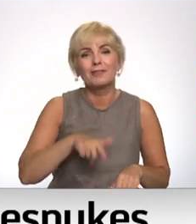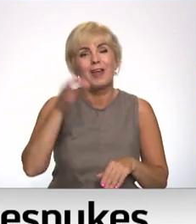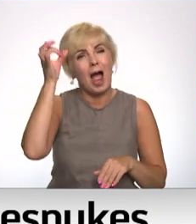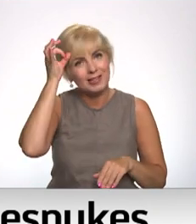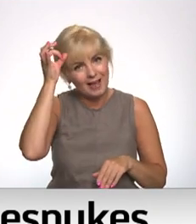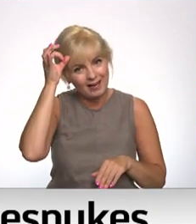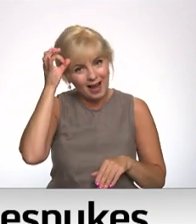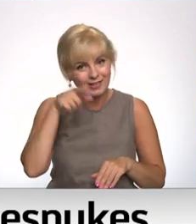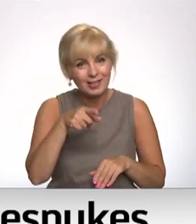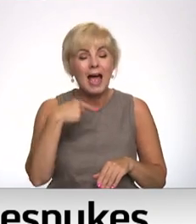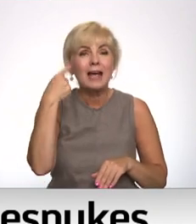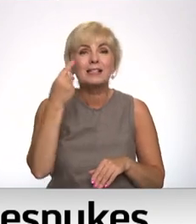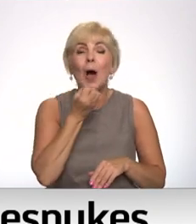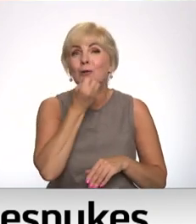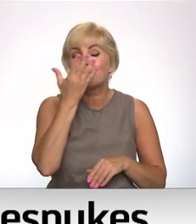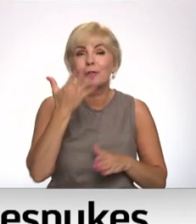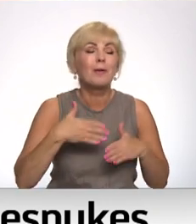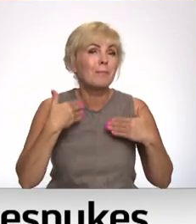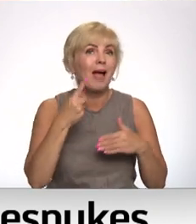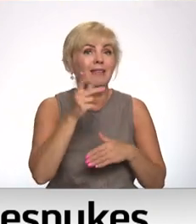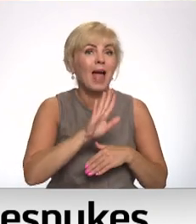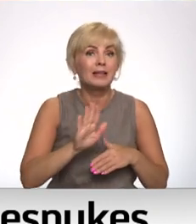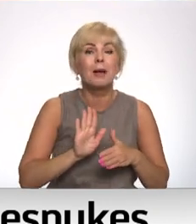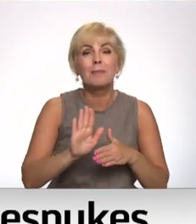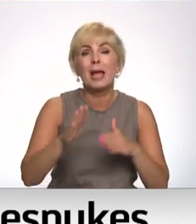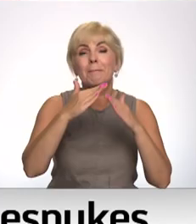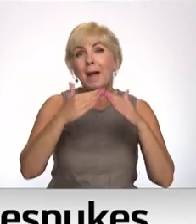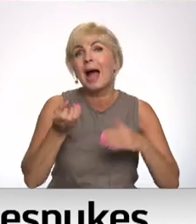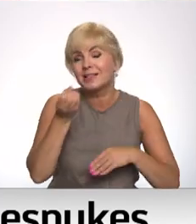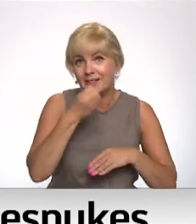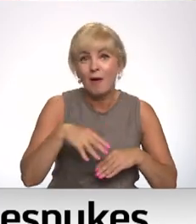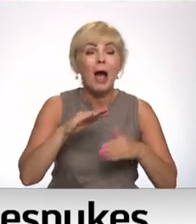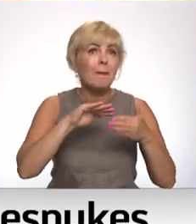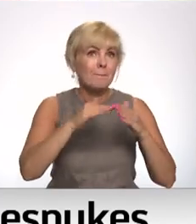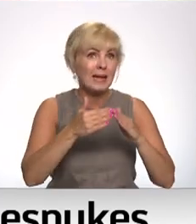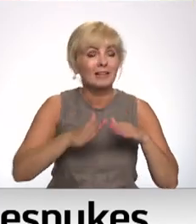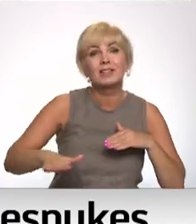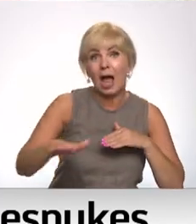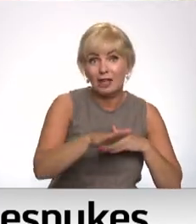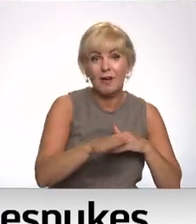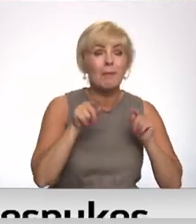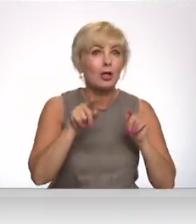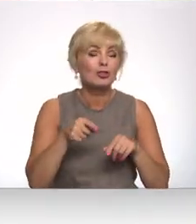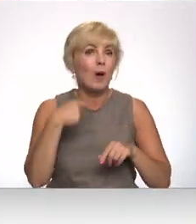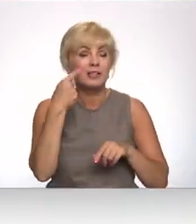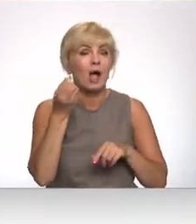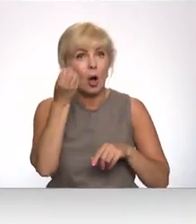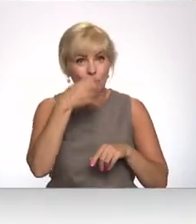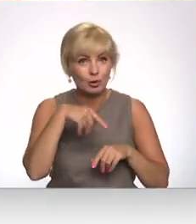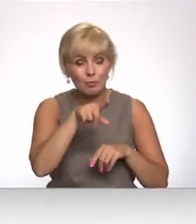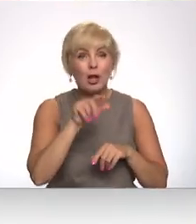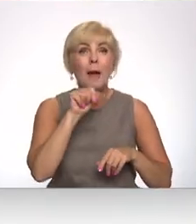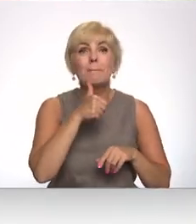ko foršu. Saulespuķis šogad priecē ne tikai pie mājas dārzos, bet arī pilsētvidē. Piemēram, šo saulespuķu dobi vēl